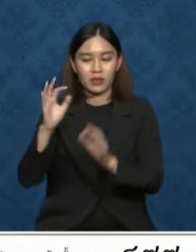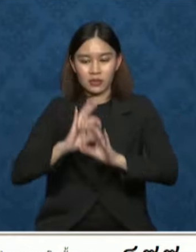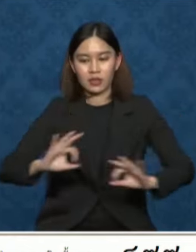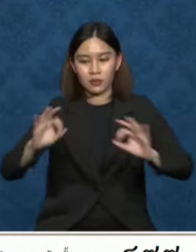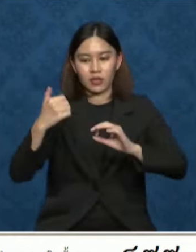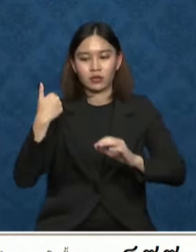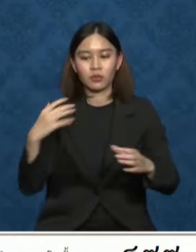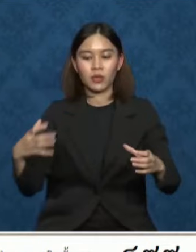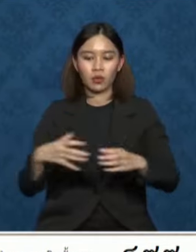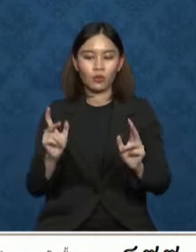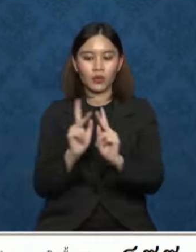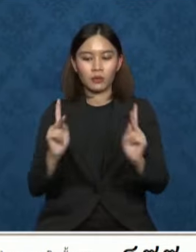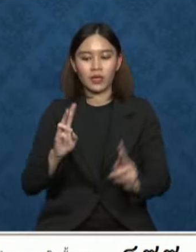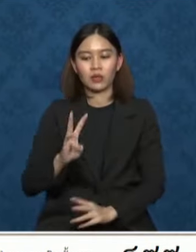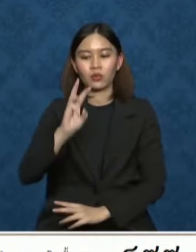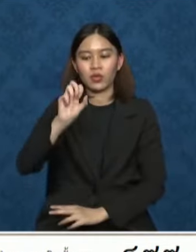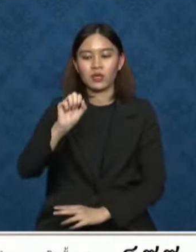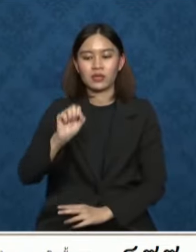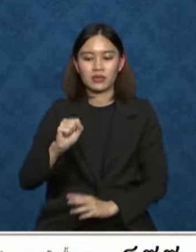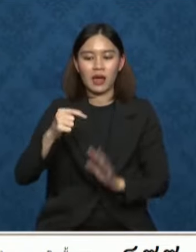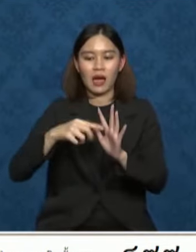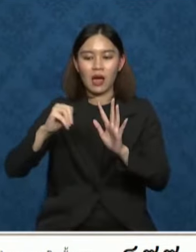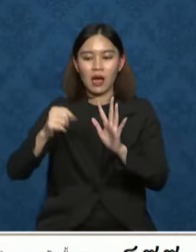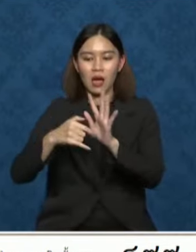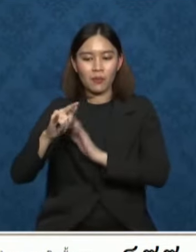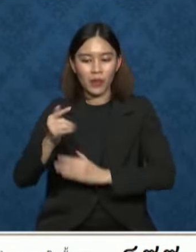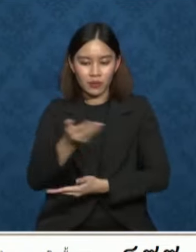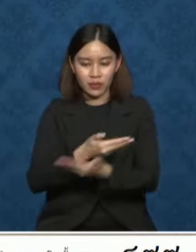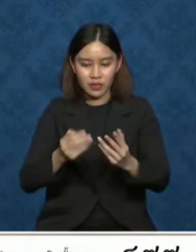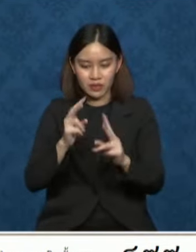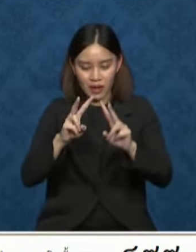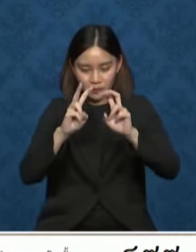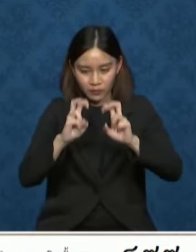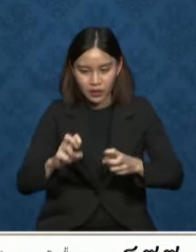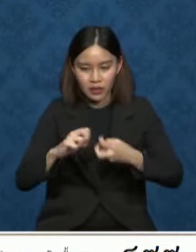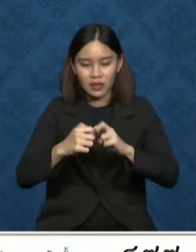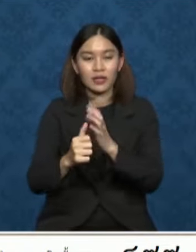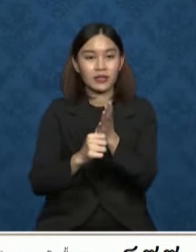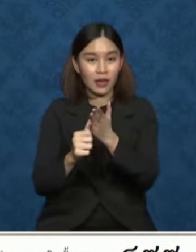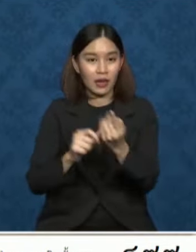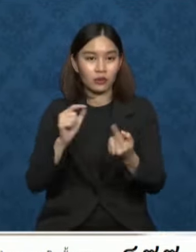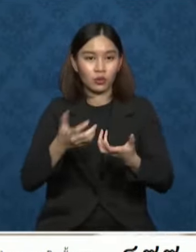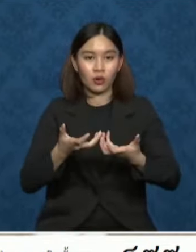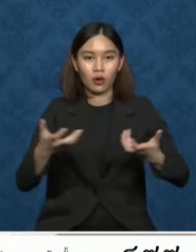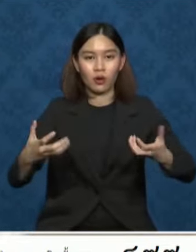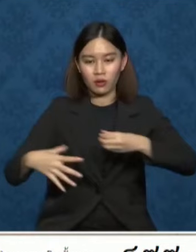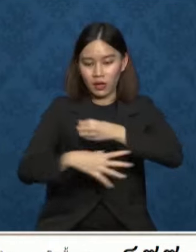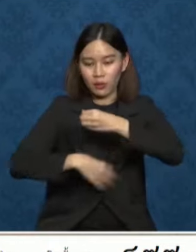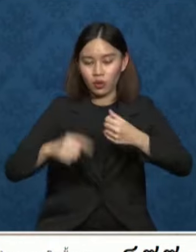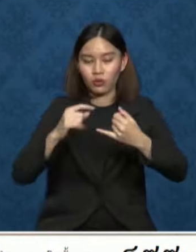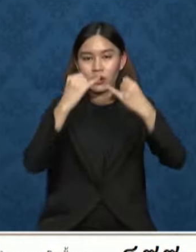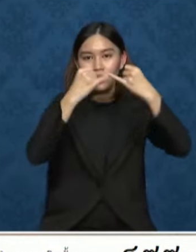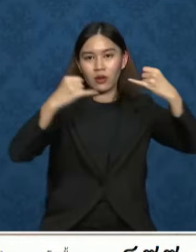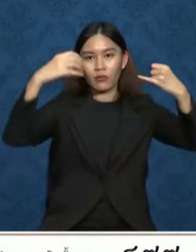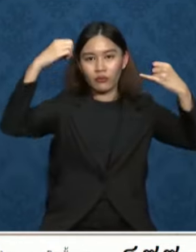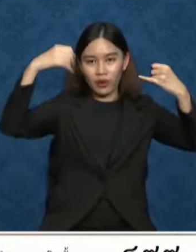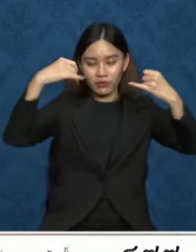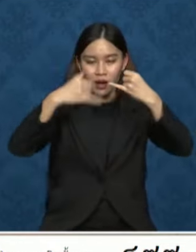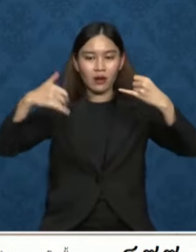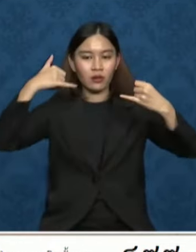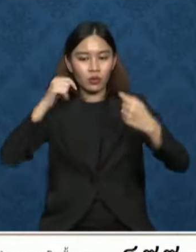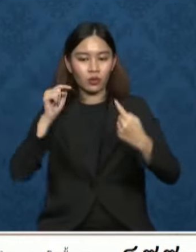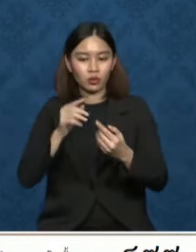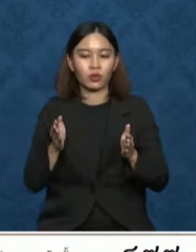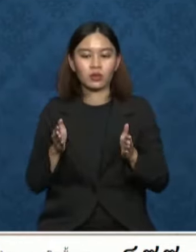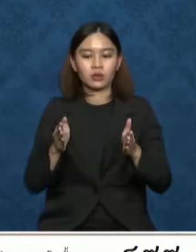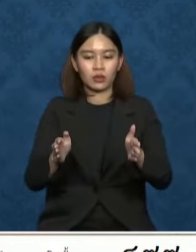ีการตั้งขณะกรรธิการวิศามานขึ้นเพื่อพี่นาศึกษาแ้ไขปัญหารักรอบการขโมยสายไฟ้าบนทนนหล